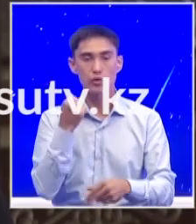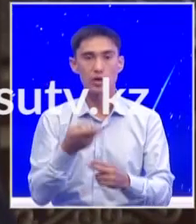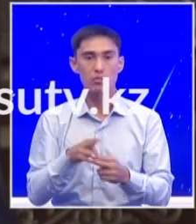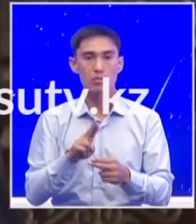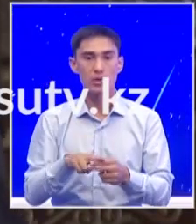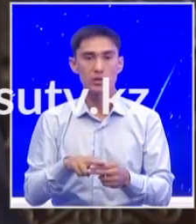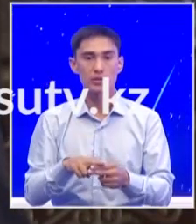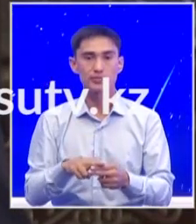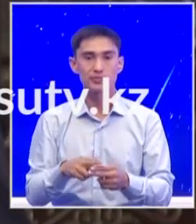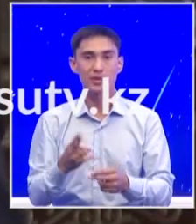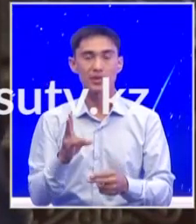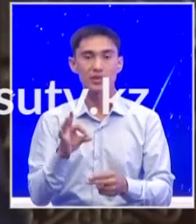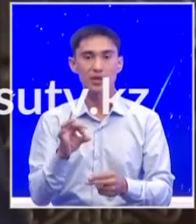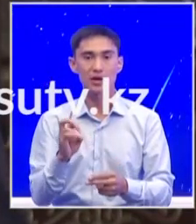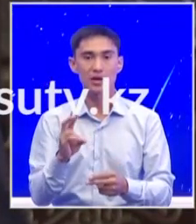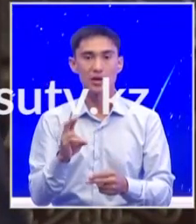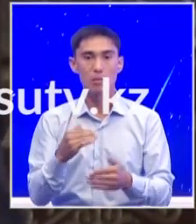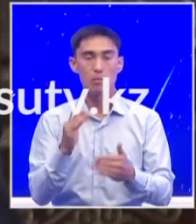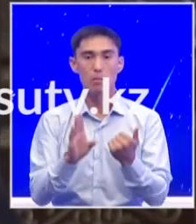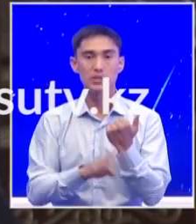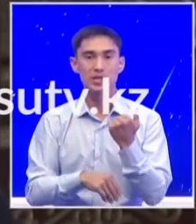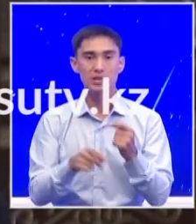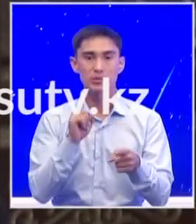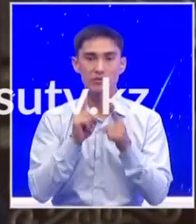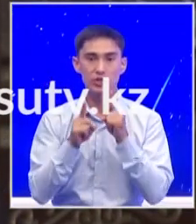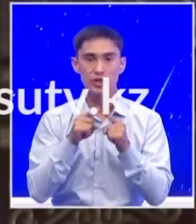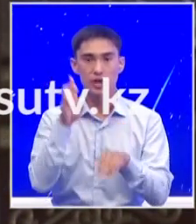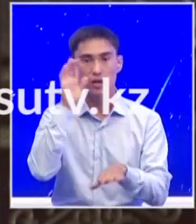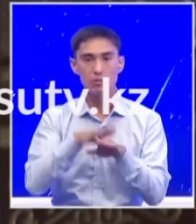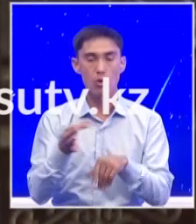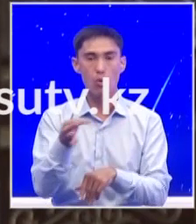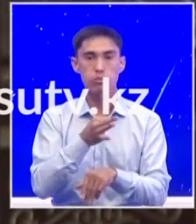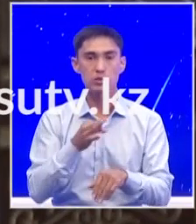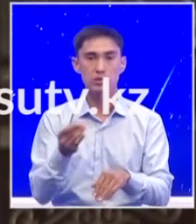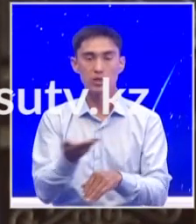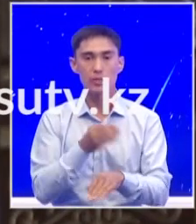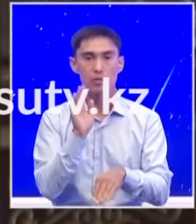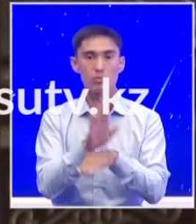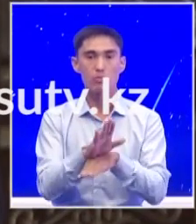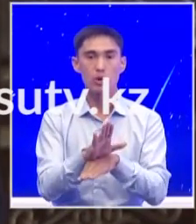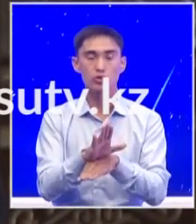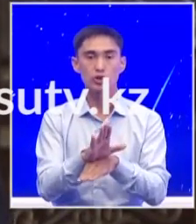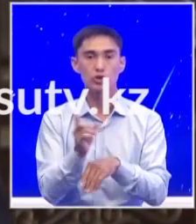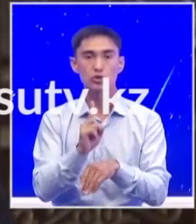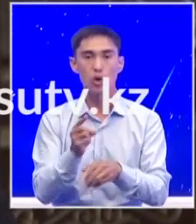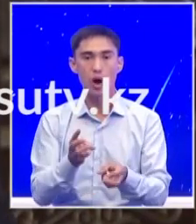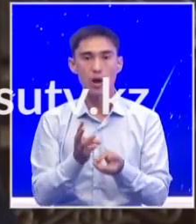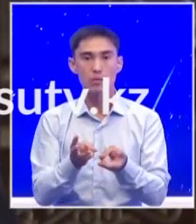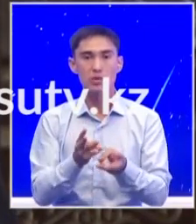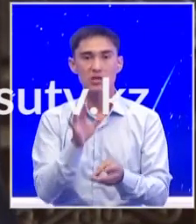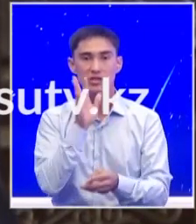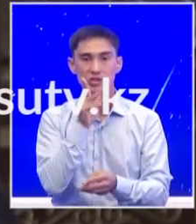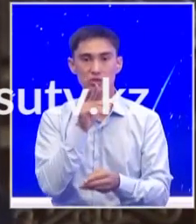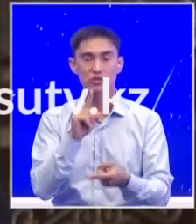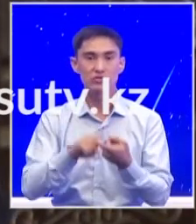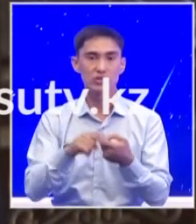и на последнем совещании аким области нам дал поручение, что отопительный сезон в связи